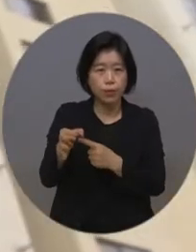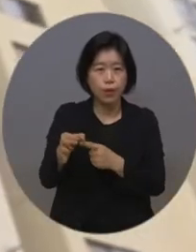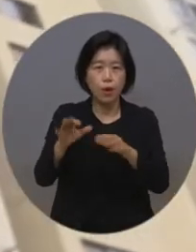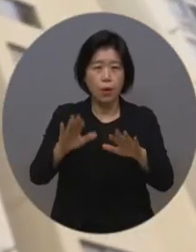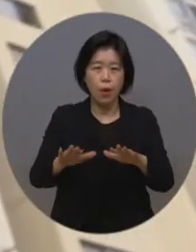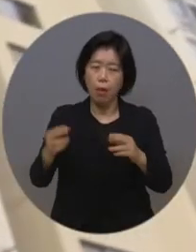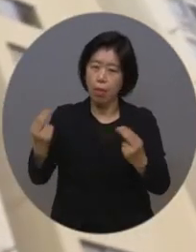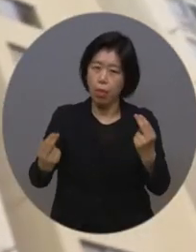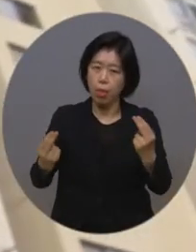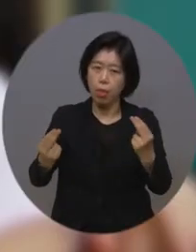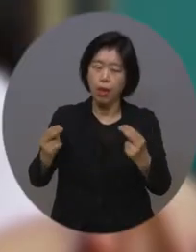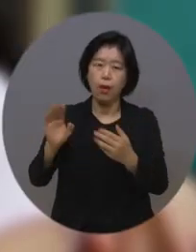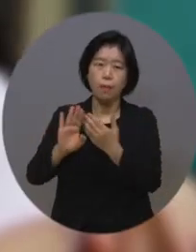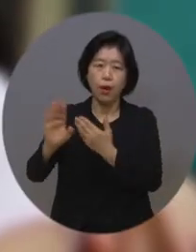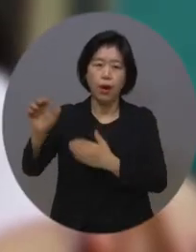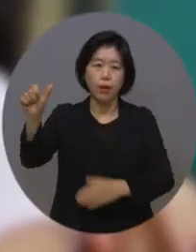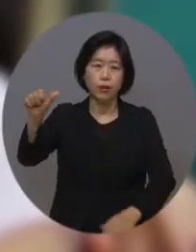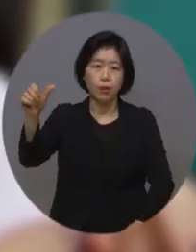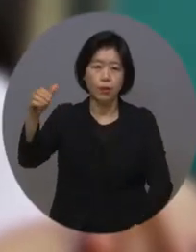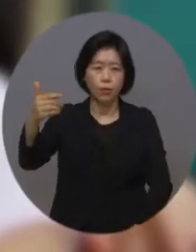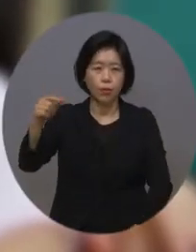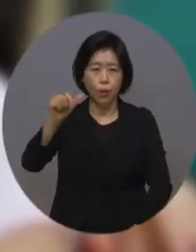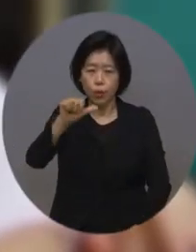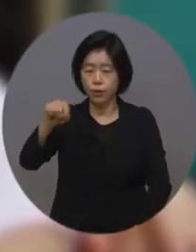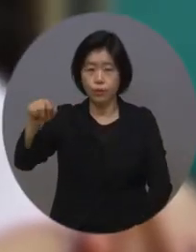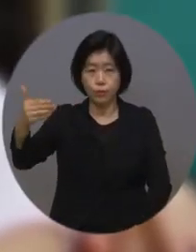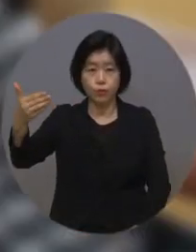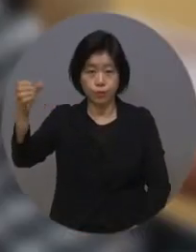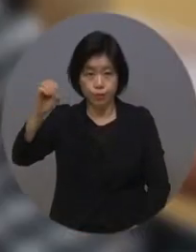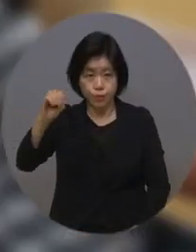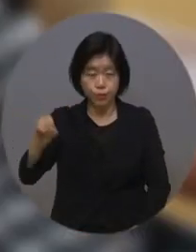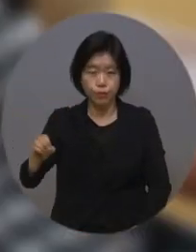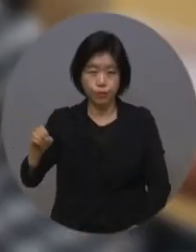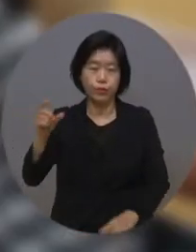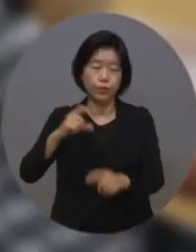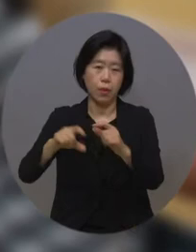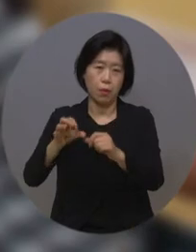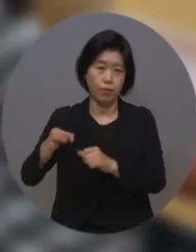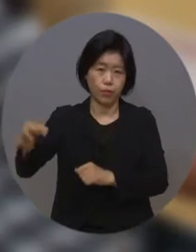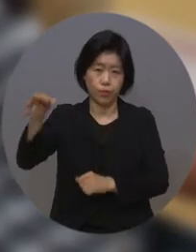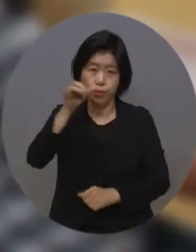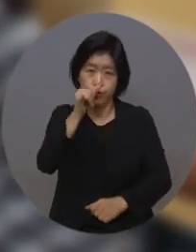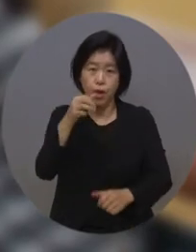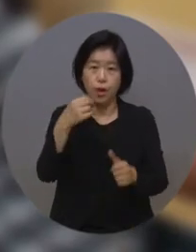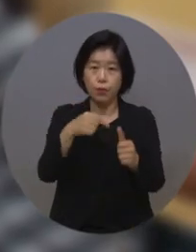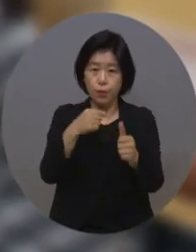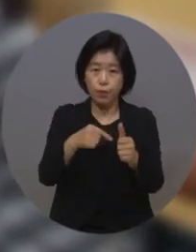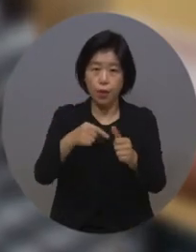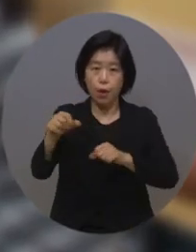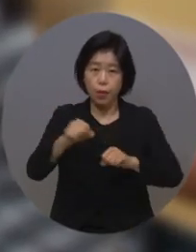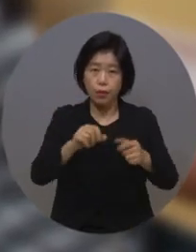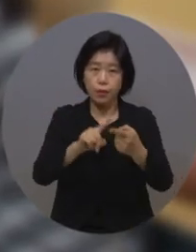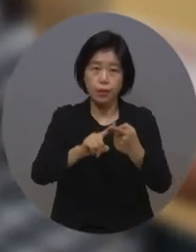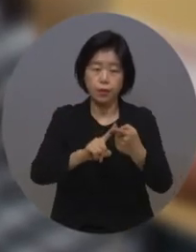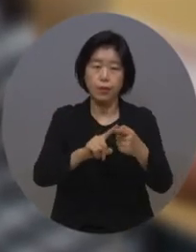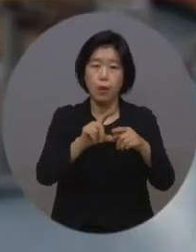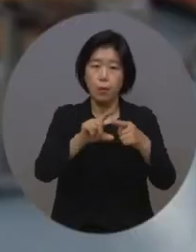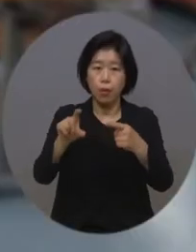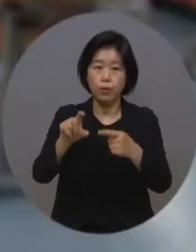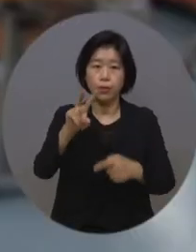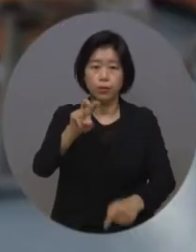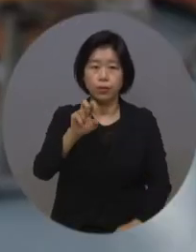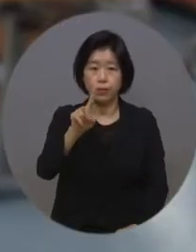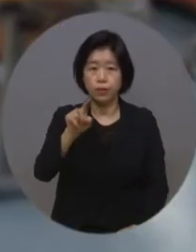최대 5.9%, 코로나19 시기 교육격차 완화를 위한 교육활동 지원비를 평균 21.1% 인상하는